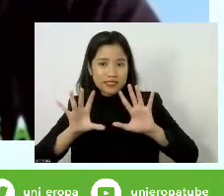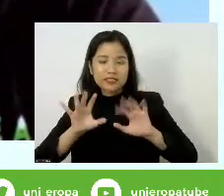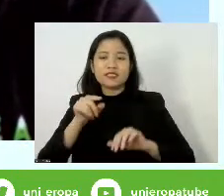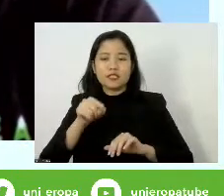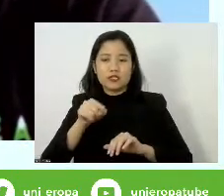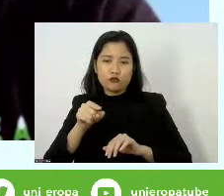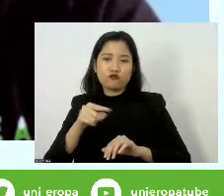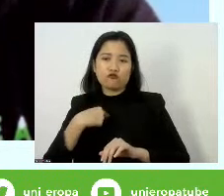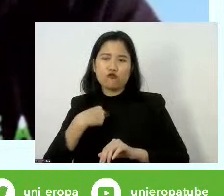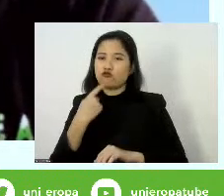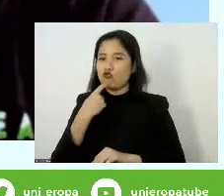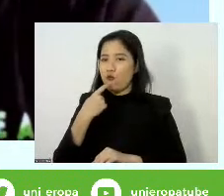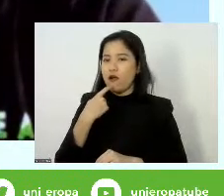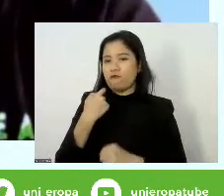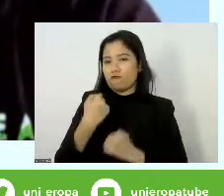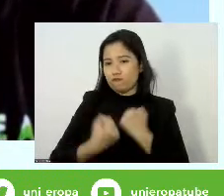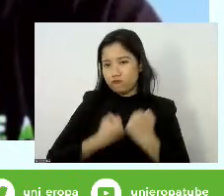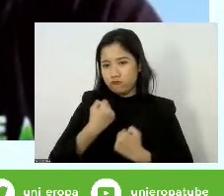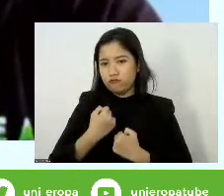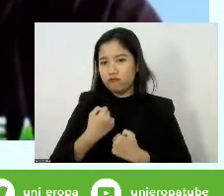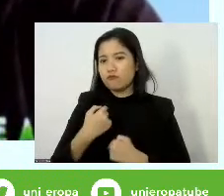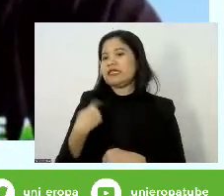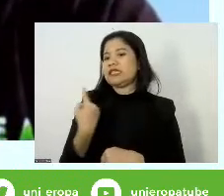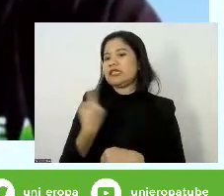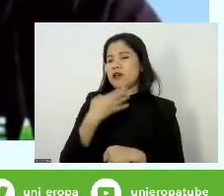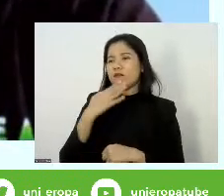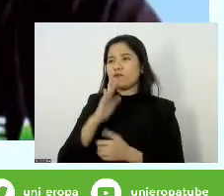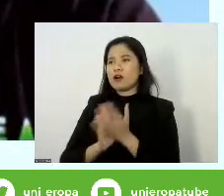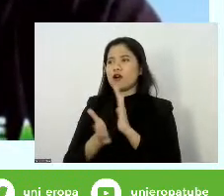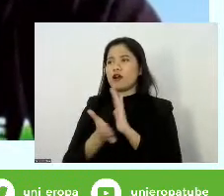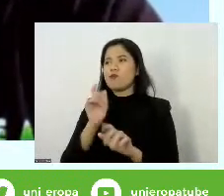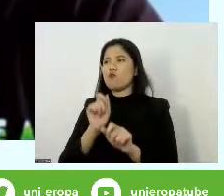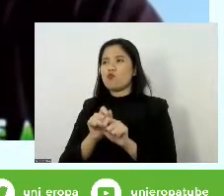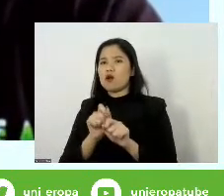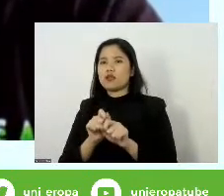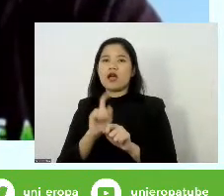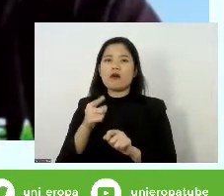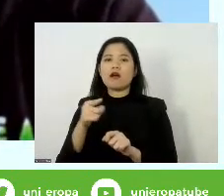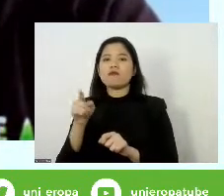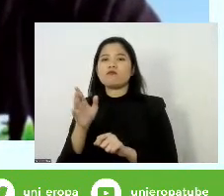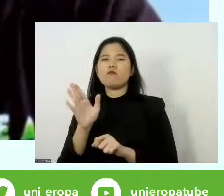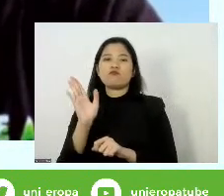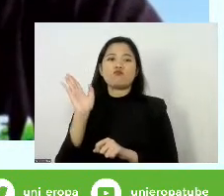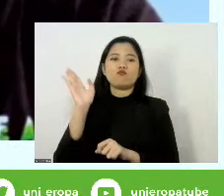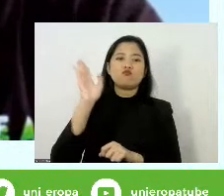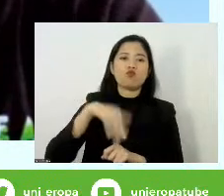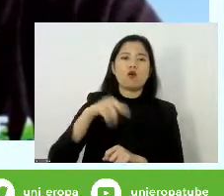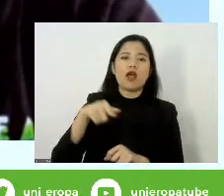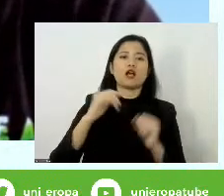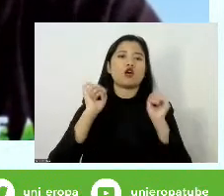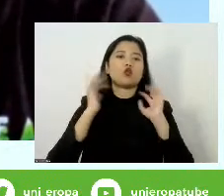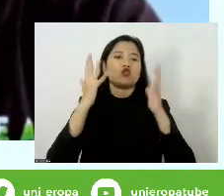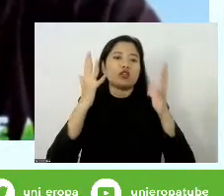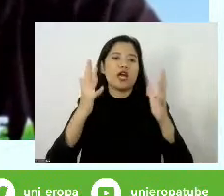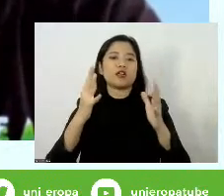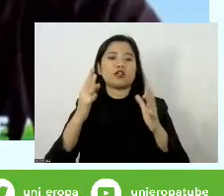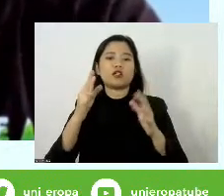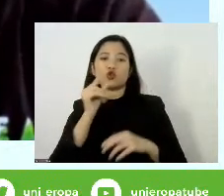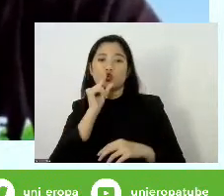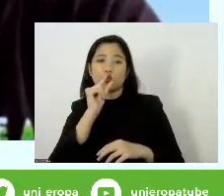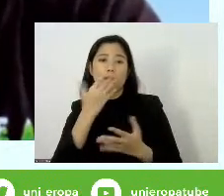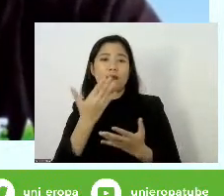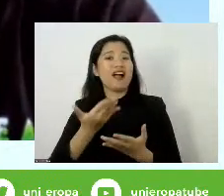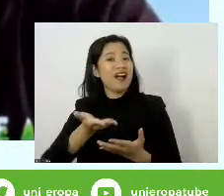seperti itu yang kami Coba lakukan kami pernah bikin nama eventnya kulkas hutan setiap tahun untuk mengajak orang-orang yang